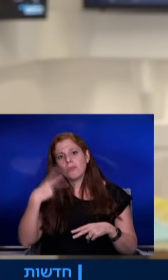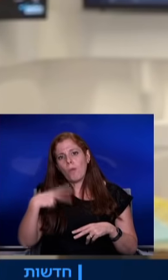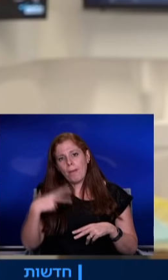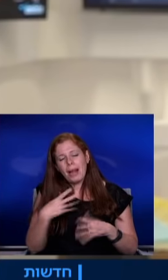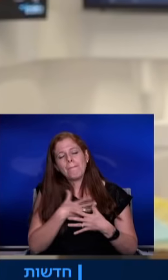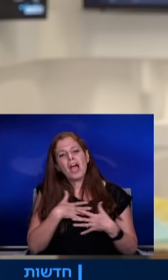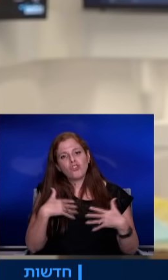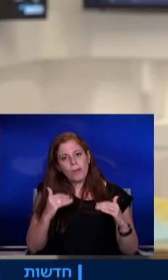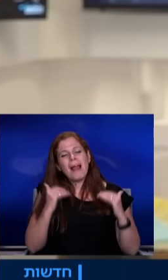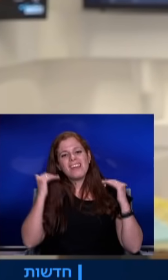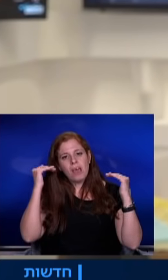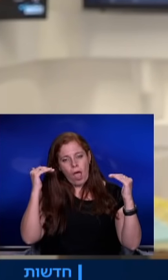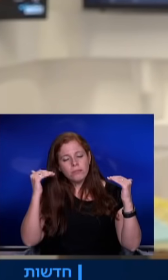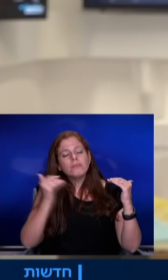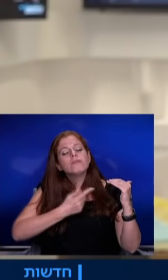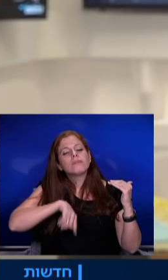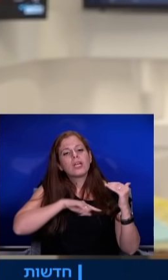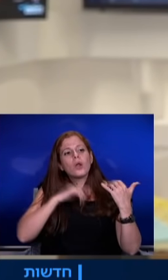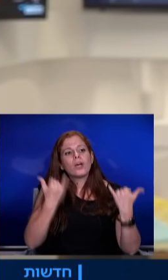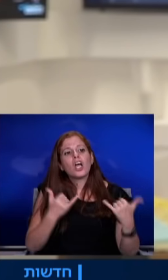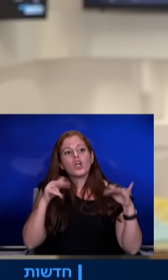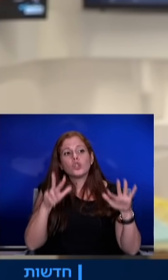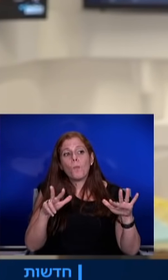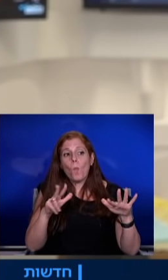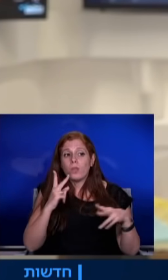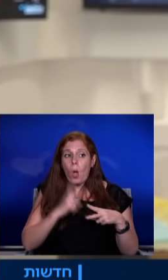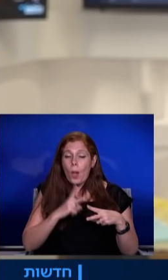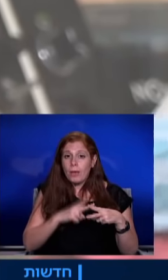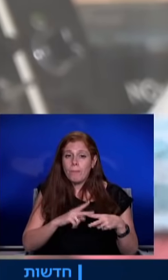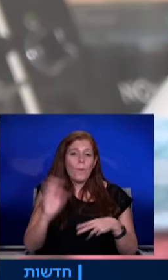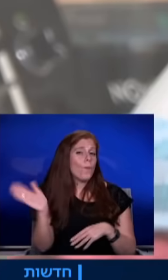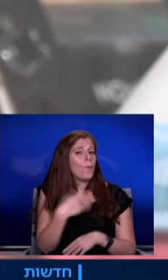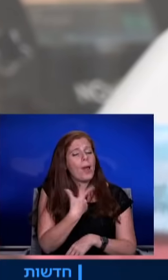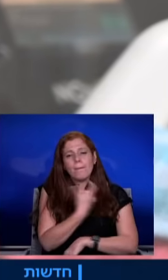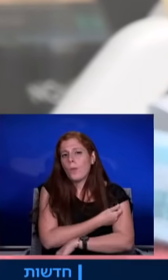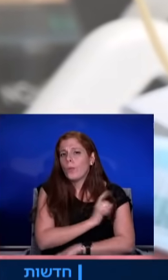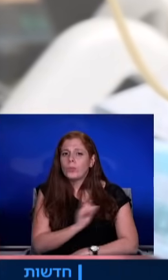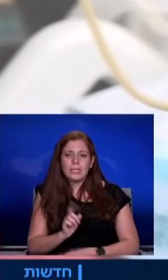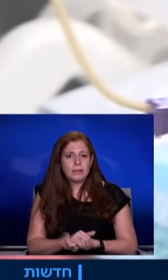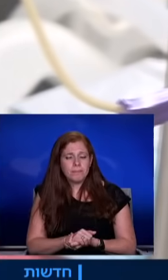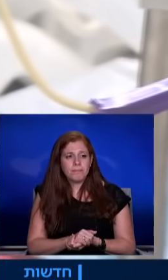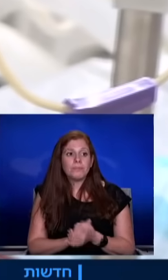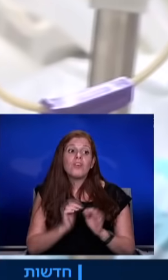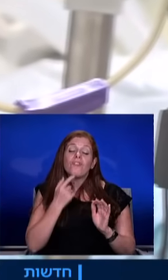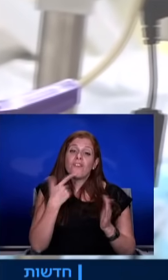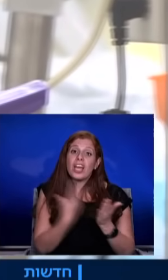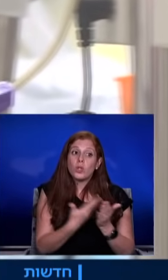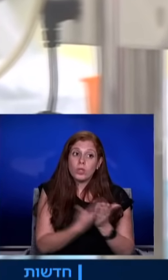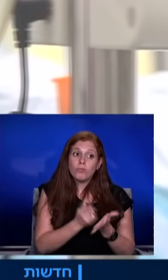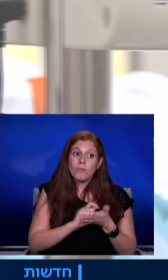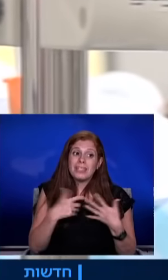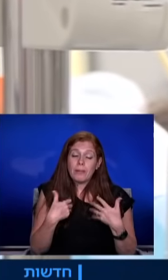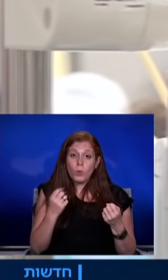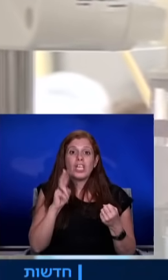מרגישים עלייה. אנחנו כרגע על 8 חולים, כולם לא מחוסנים. ואכן, לפי נתוני משרד הבריאות יש עלייה